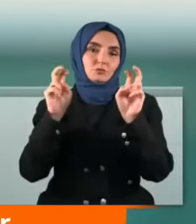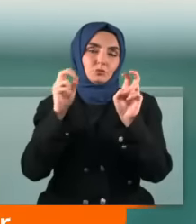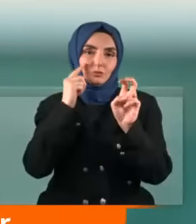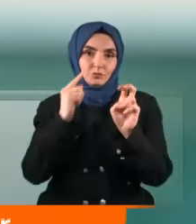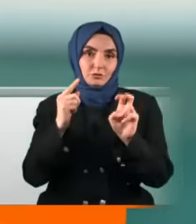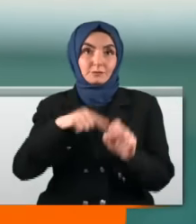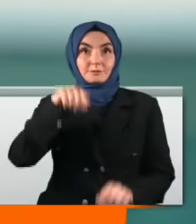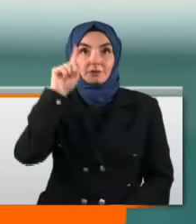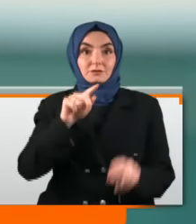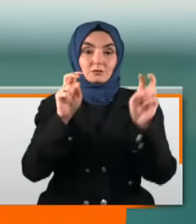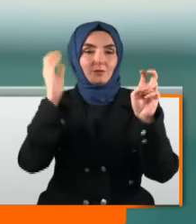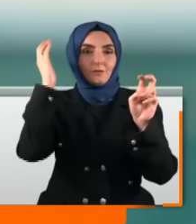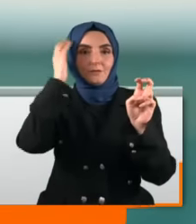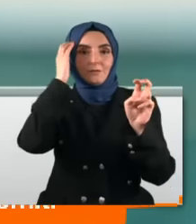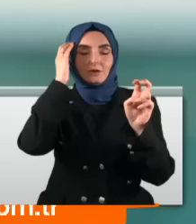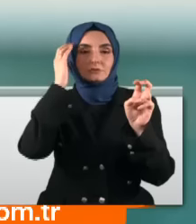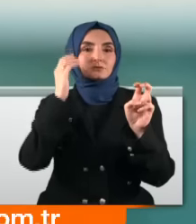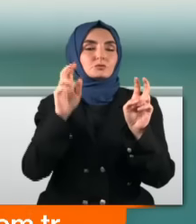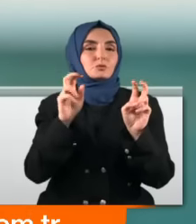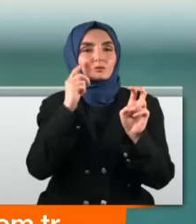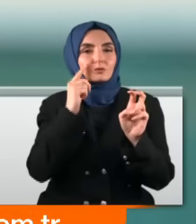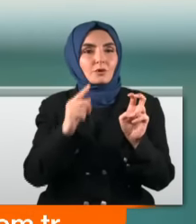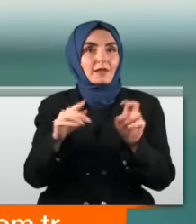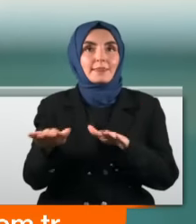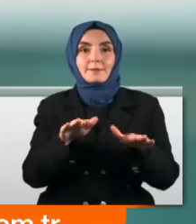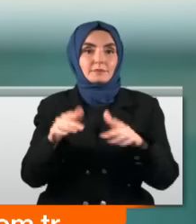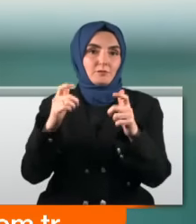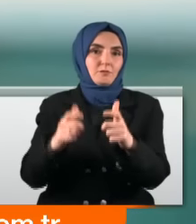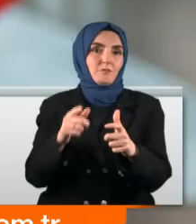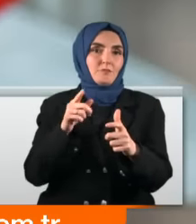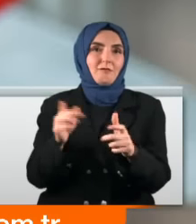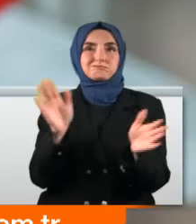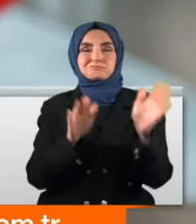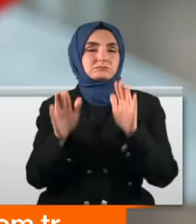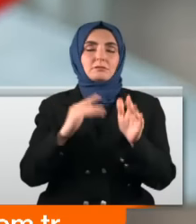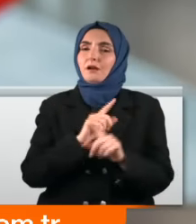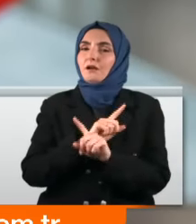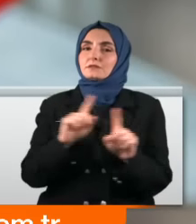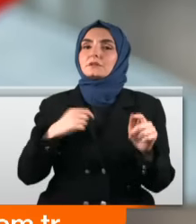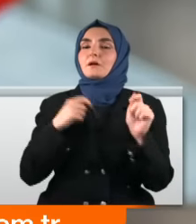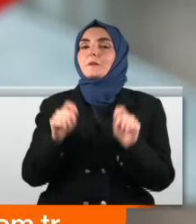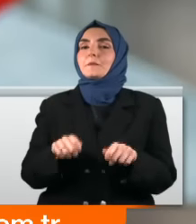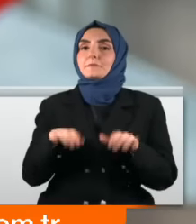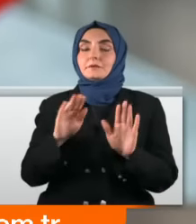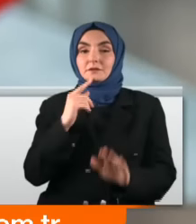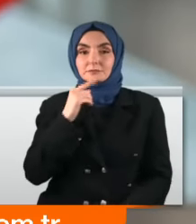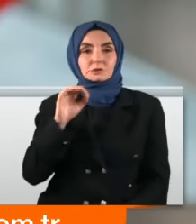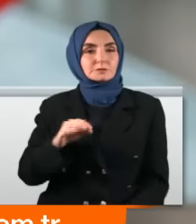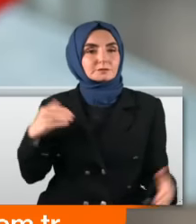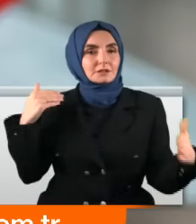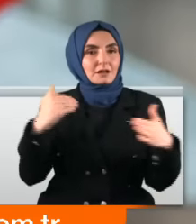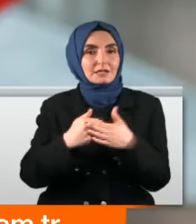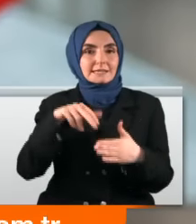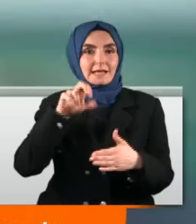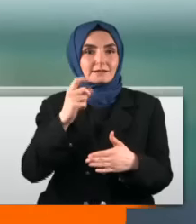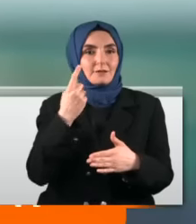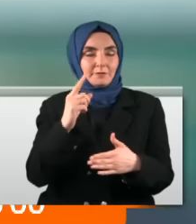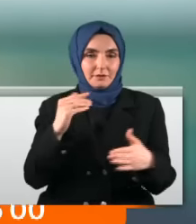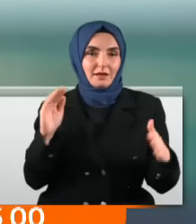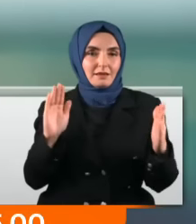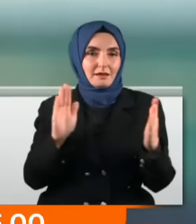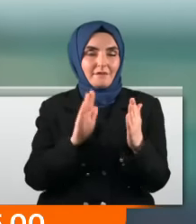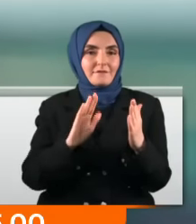sırasında yer alan deprem bölgesini asla ihmal etmiyoruz. Şimdiye kadar 80 bine yakın afet konutunu